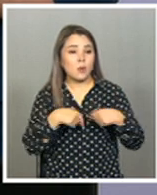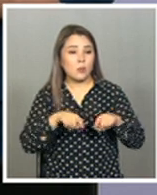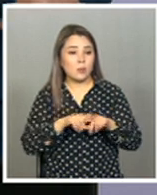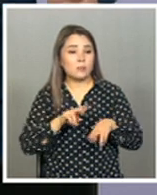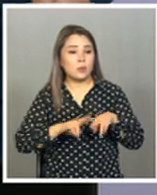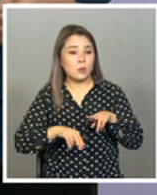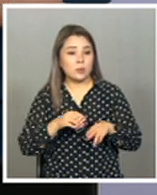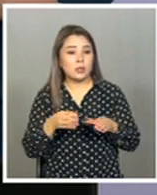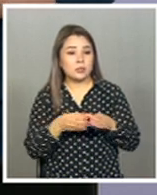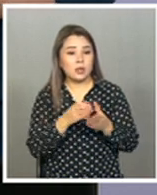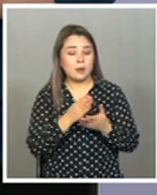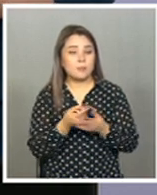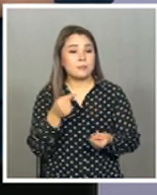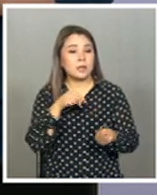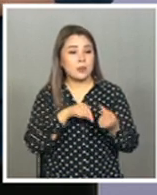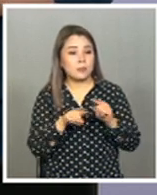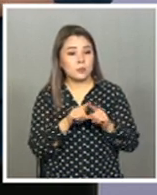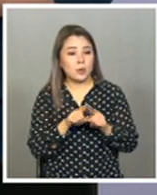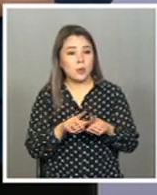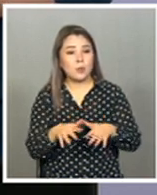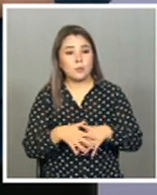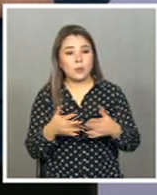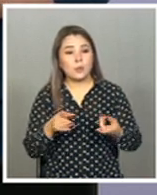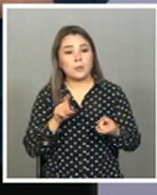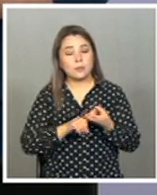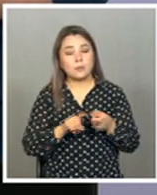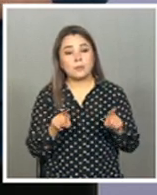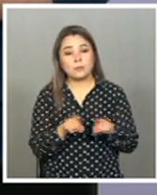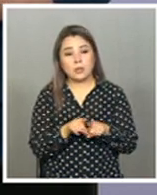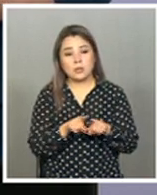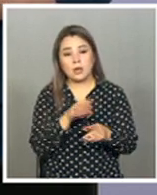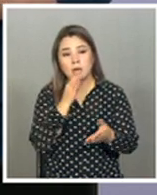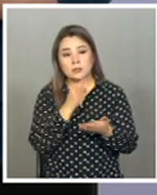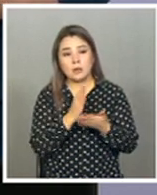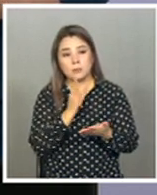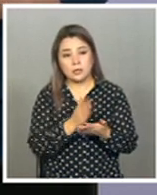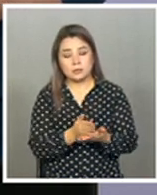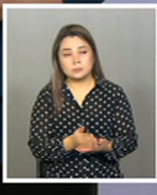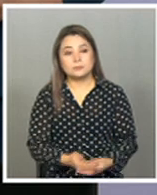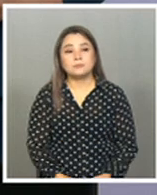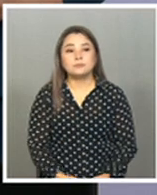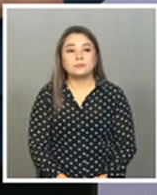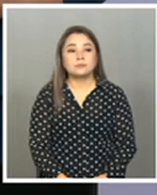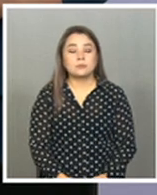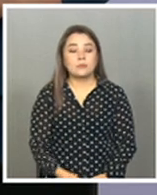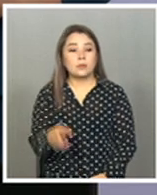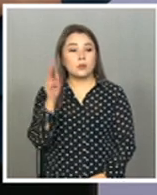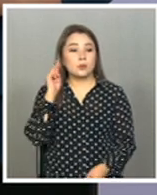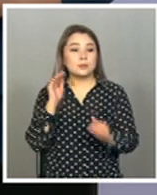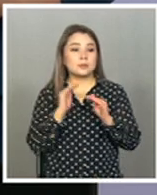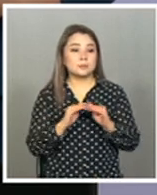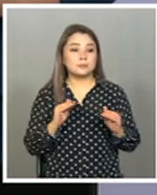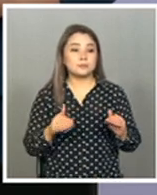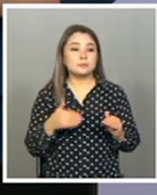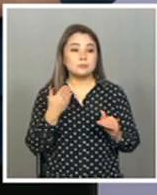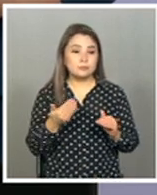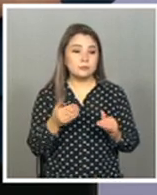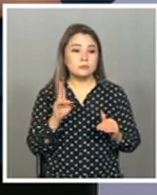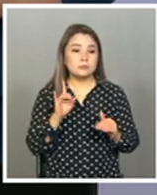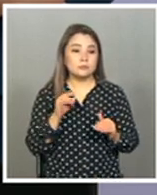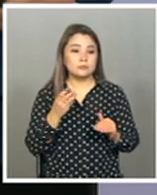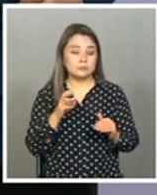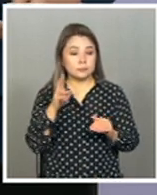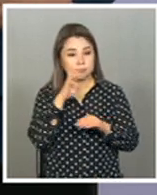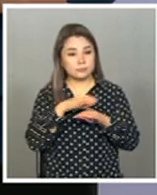құрылысының бір-біріне өте ұқсас болғандығында еді. Оқушылар, сіздер Қыпшақ мемлекеті